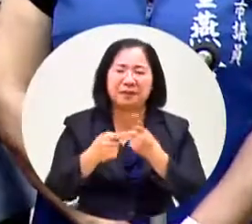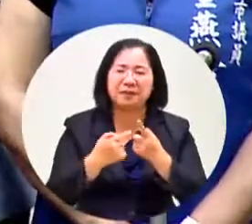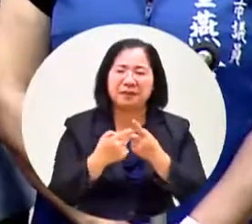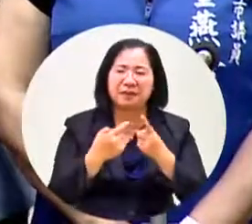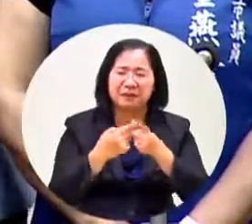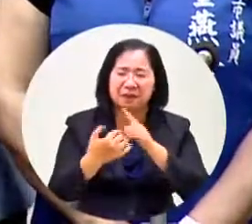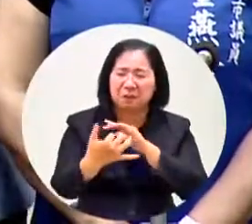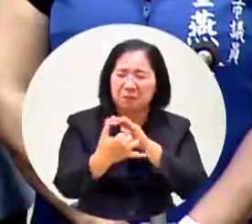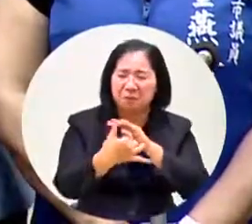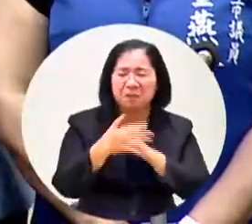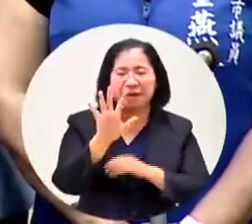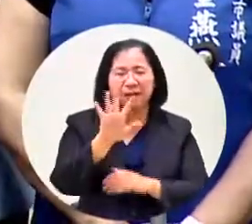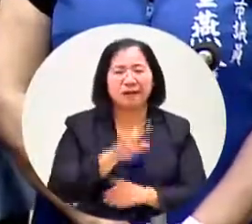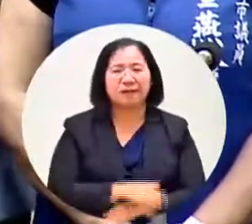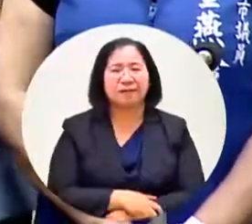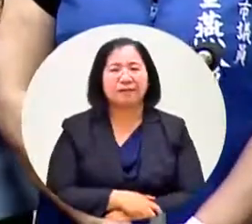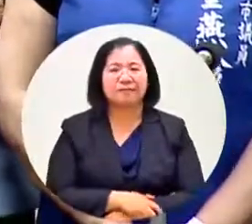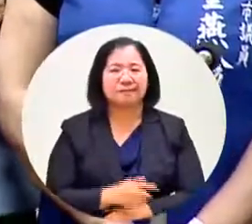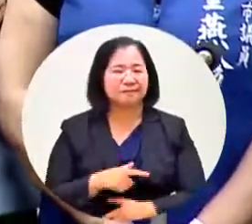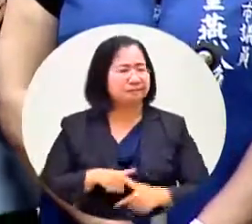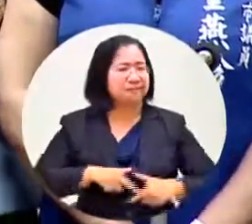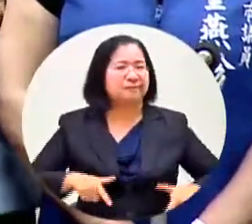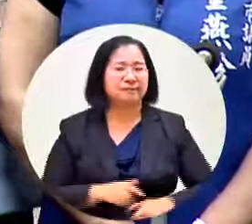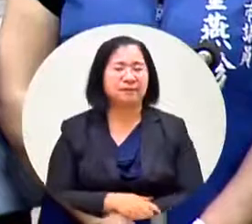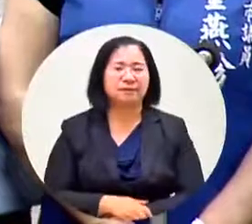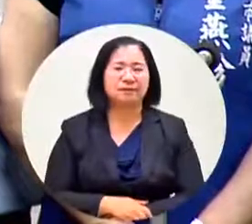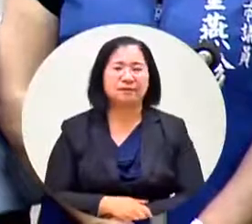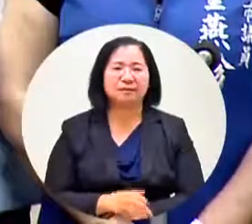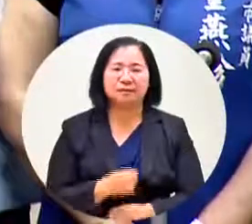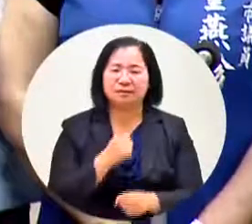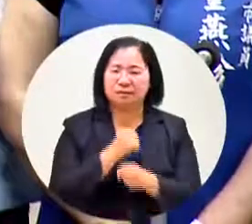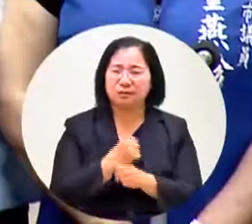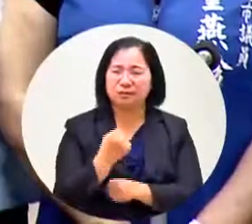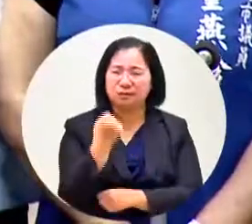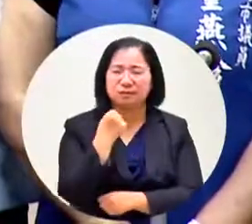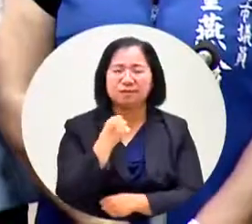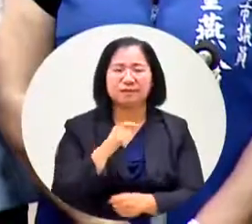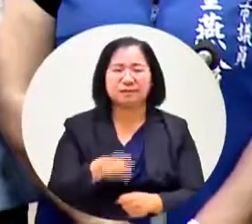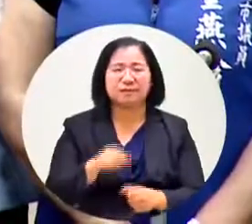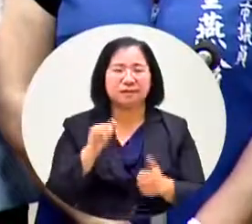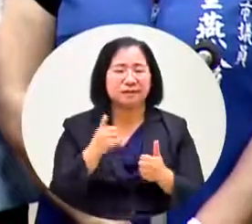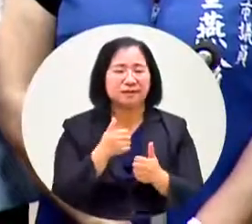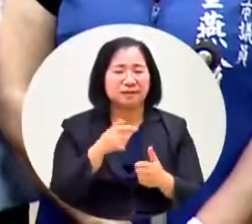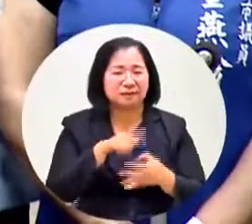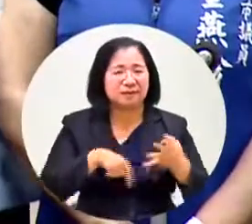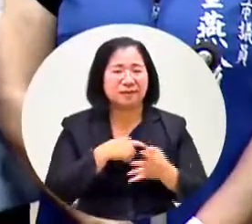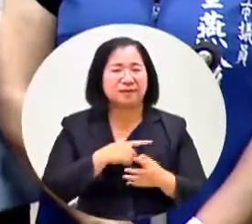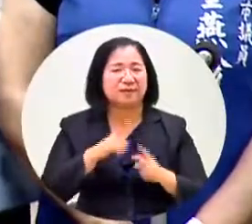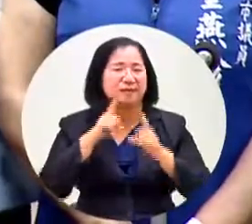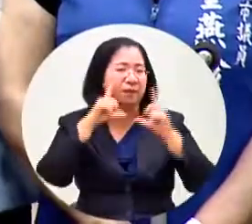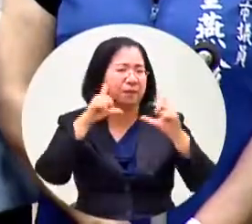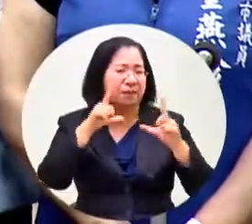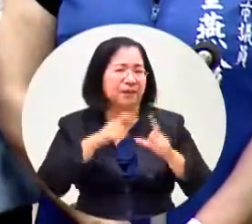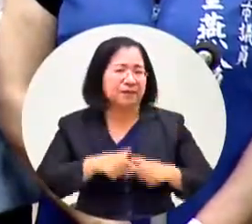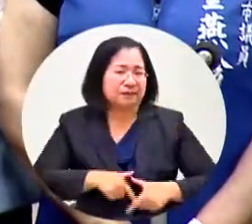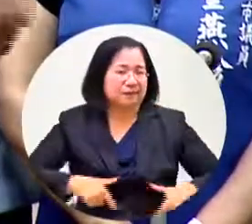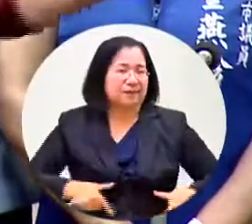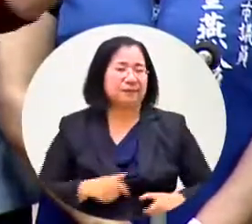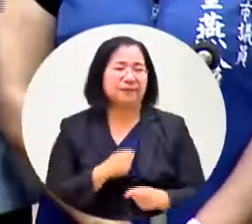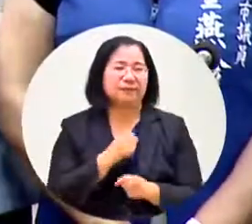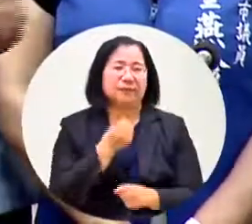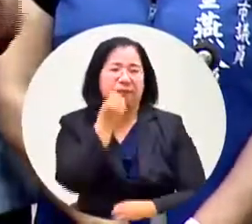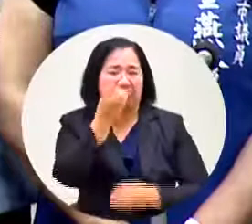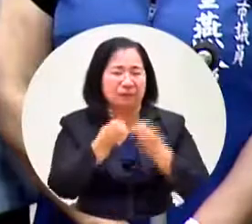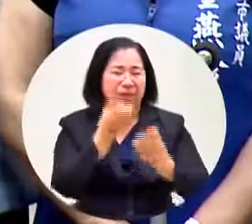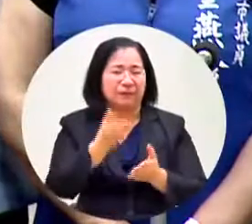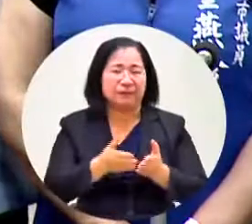有自由经济贸易区，才能够成为我们经济发展第二春的关键城市，就是在高雄。所